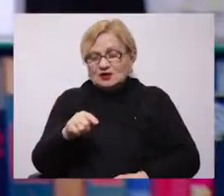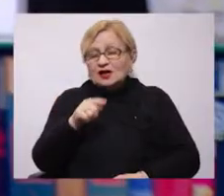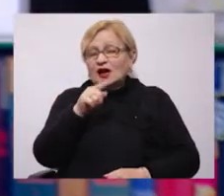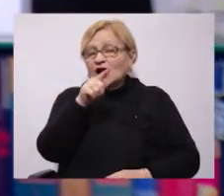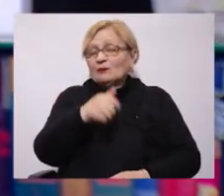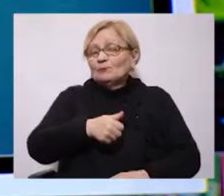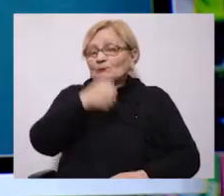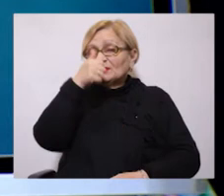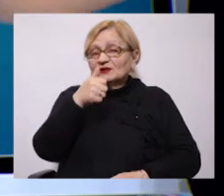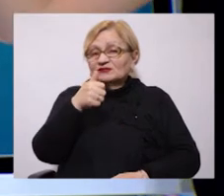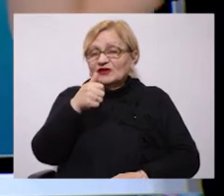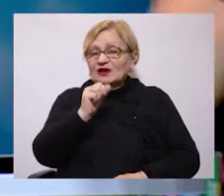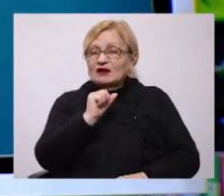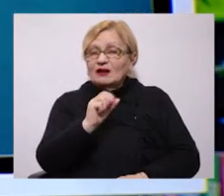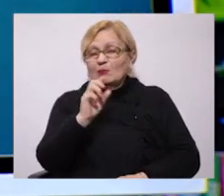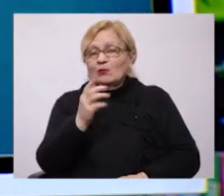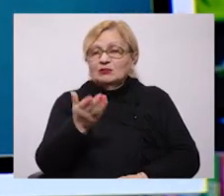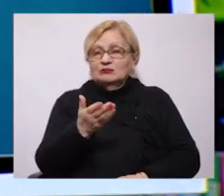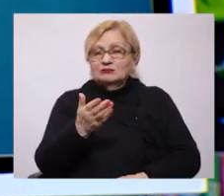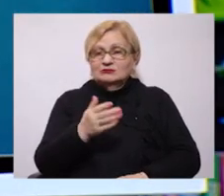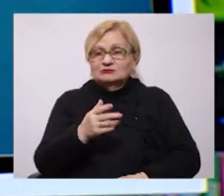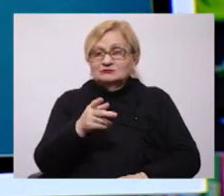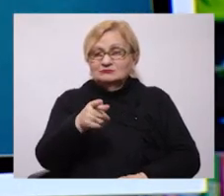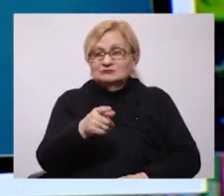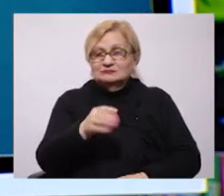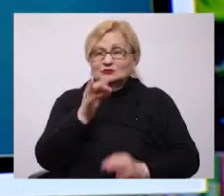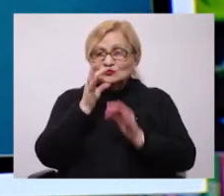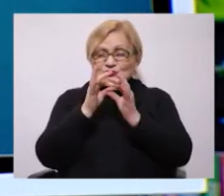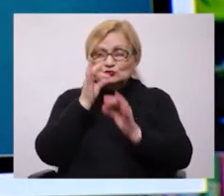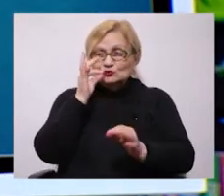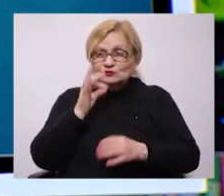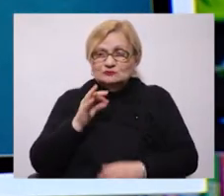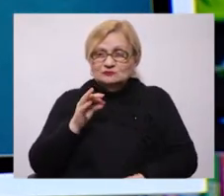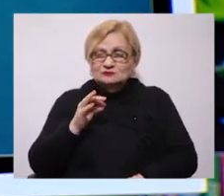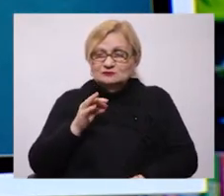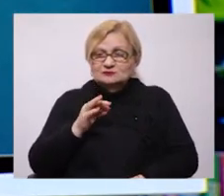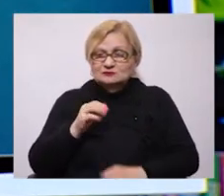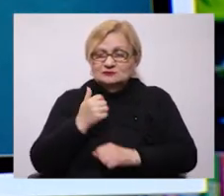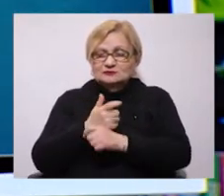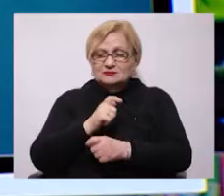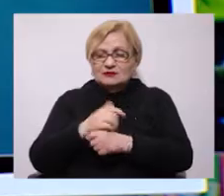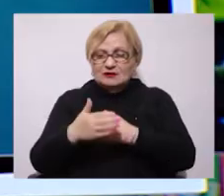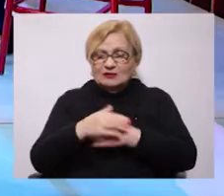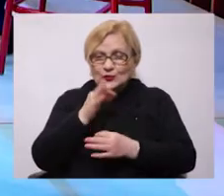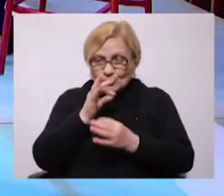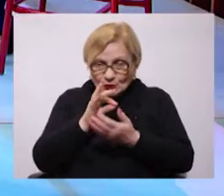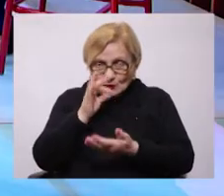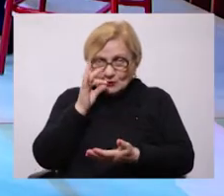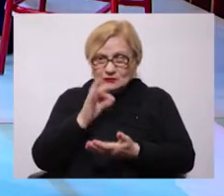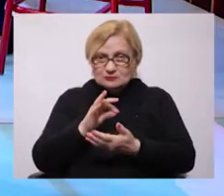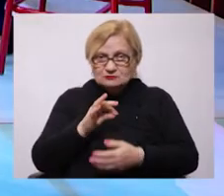დაწყებული სურათი, მიიტანოთ თქვენი საწრუპი მასთან ძალიან ძალიან ახლოს,